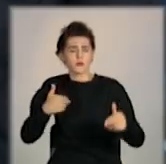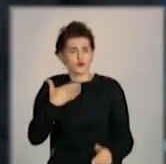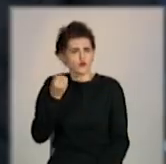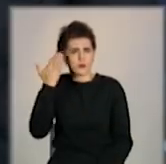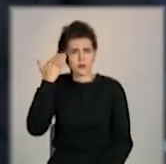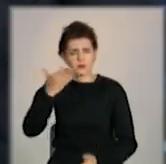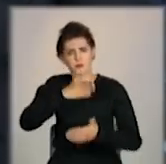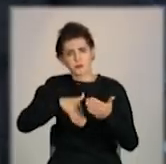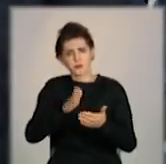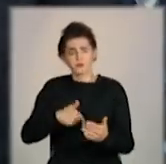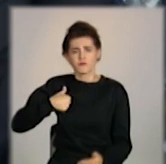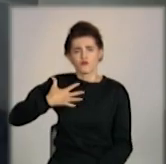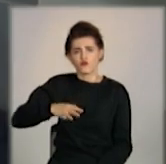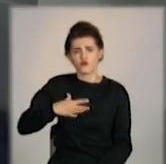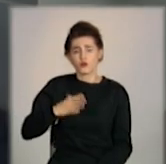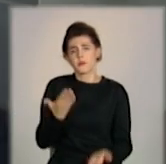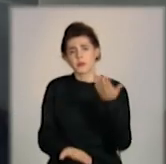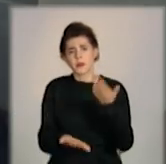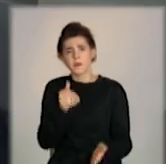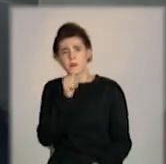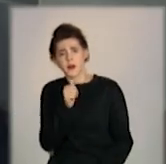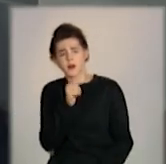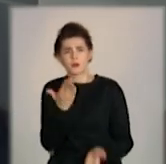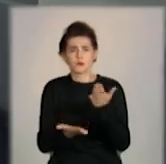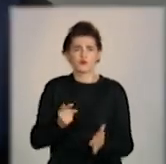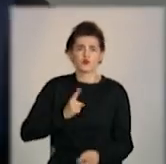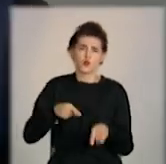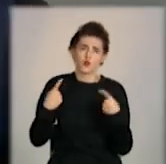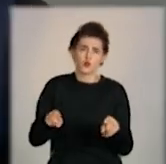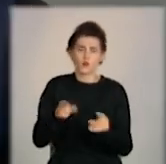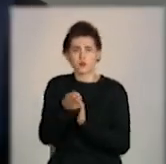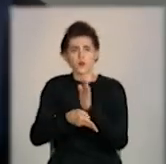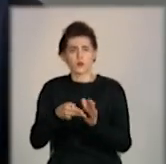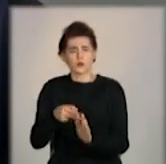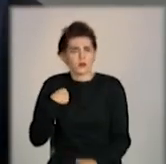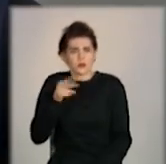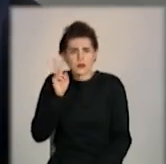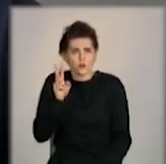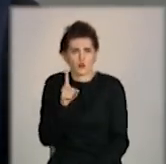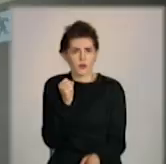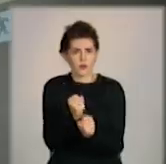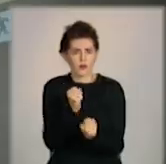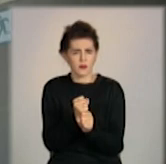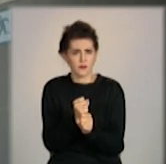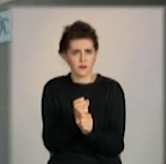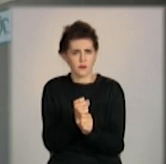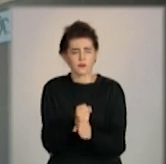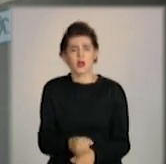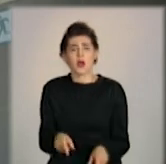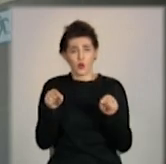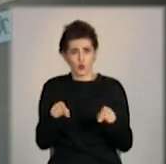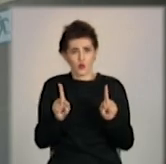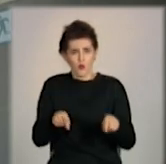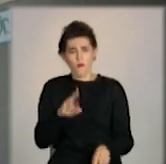відмінити. Попробувати як-то їхати або дочекатися інших поїздів. Не знаю, що зробити. Ну, нічого. Тут теж черга до